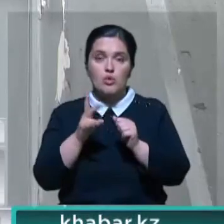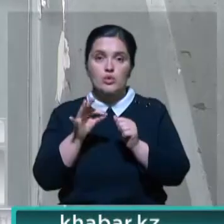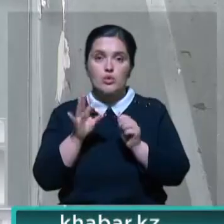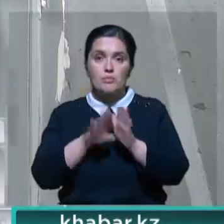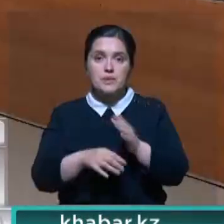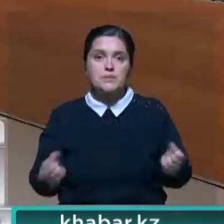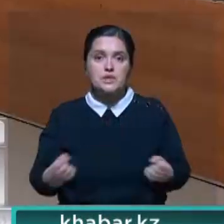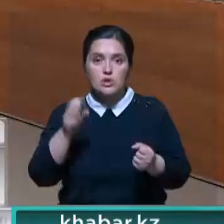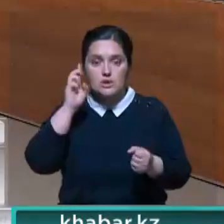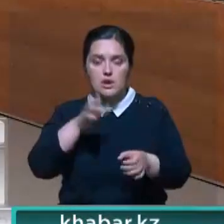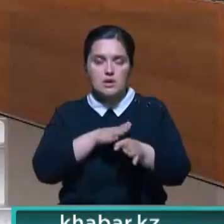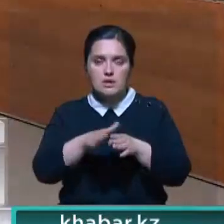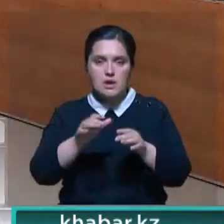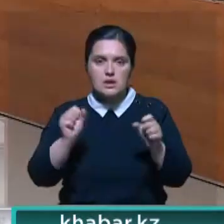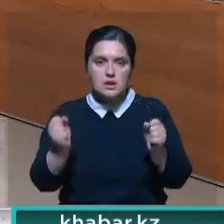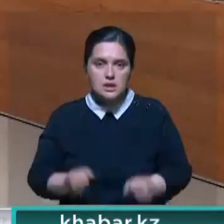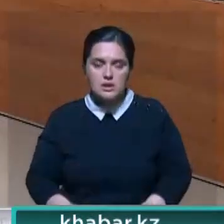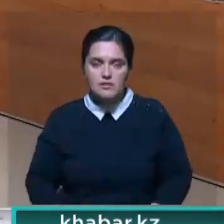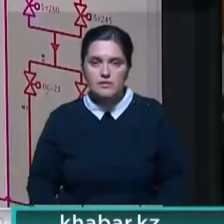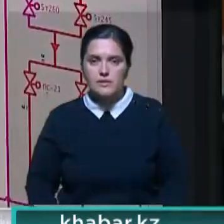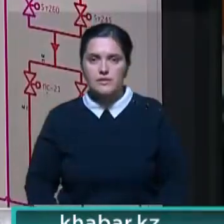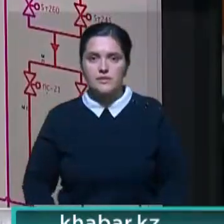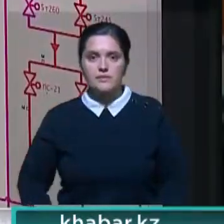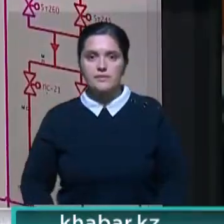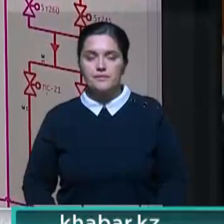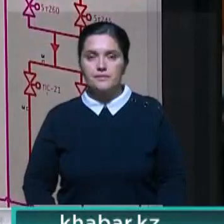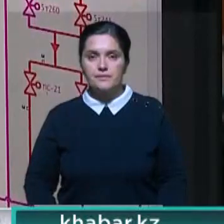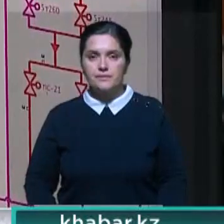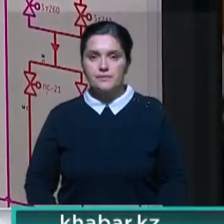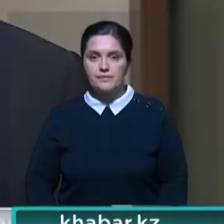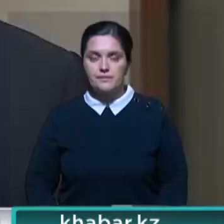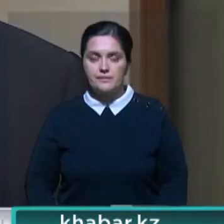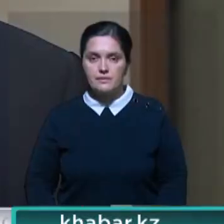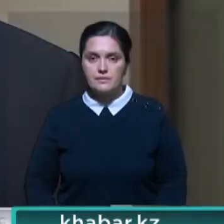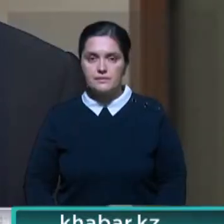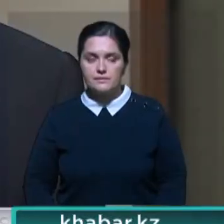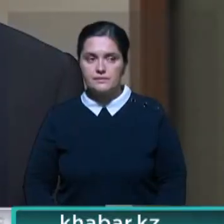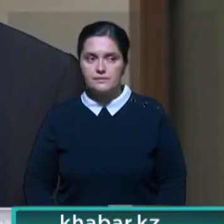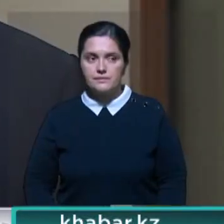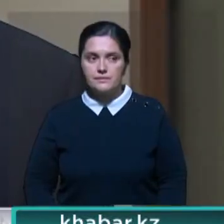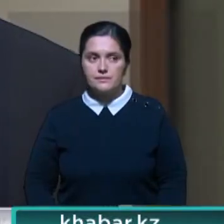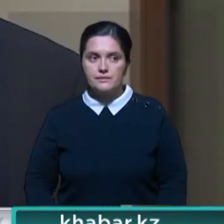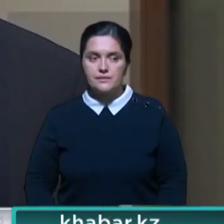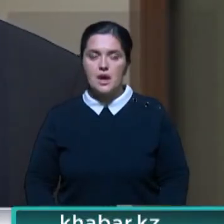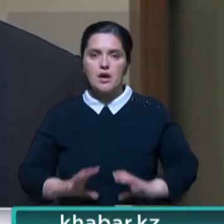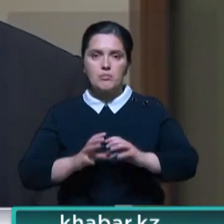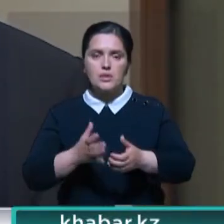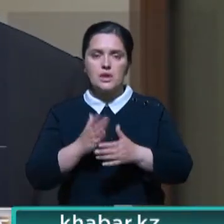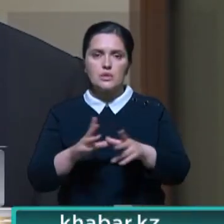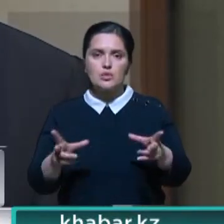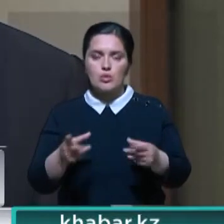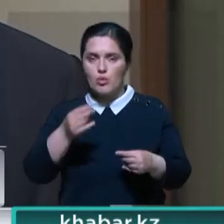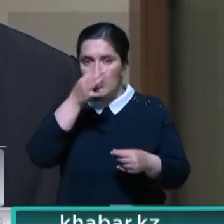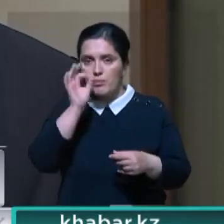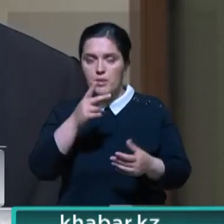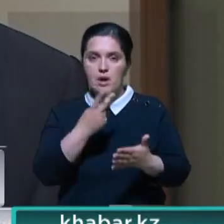угля, но без поддержки государства это реализовать невозможно. В мире есть достаточно успешный опыт, который